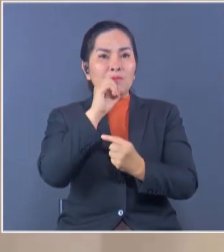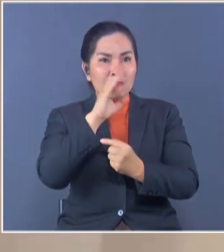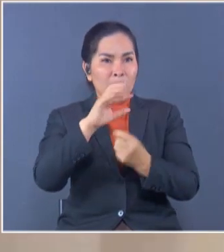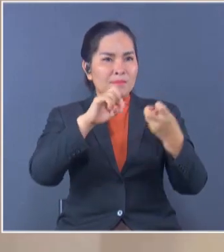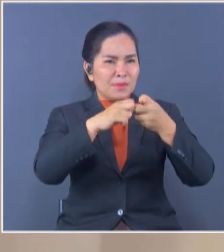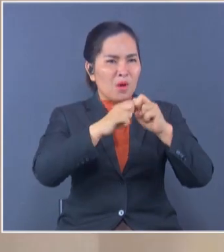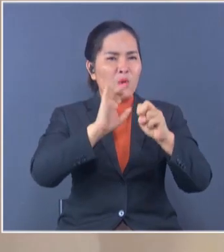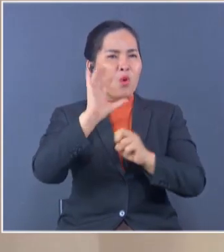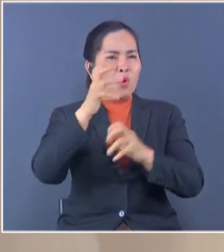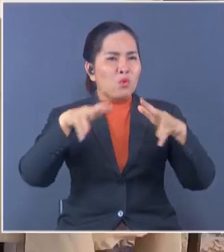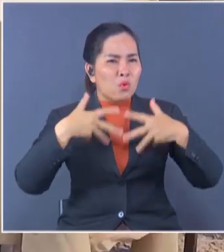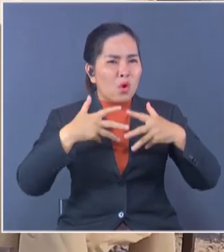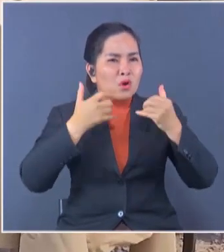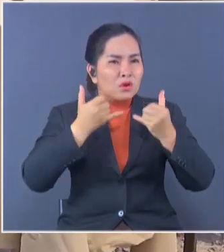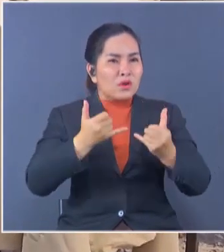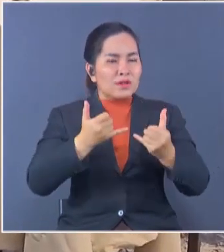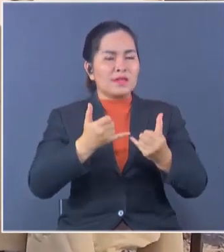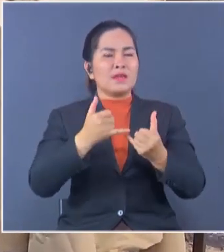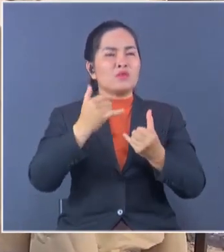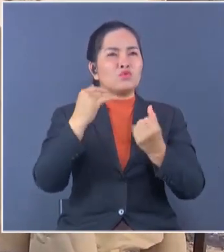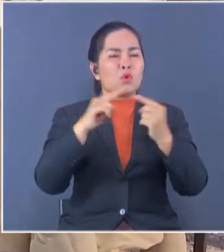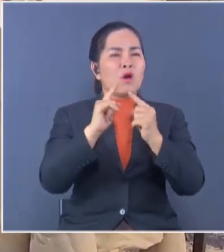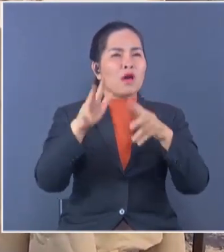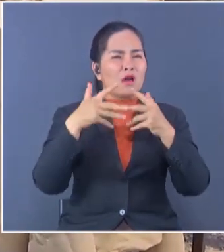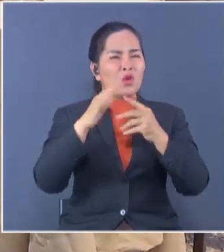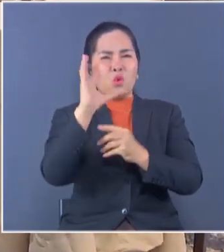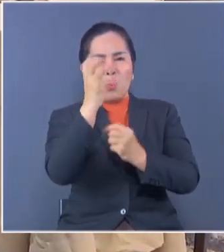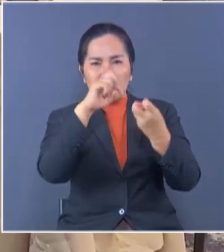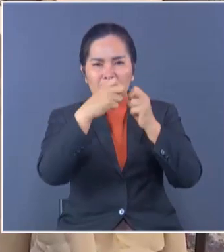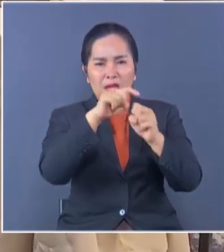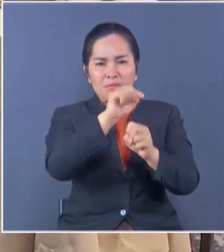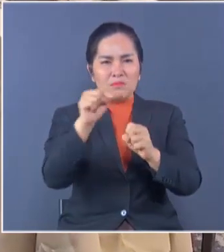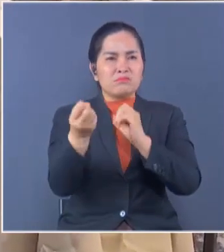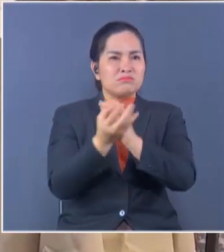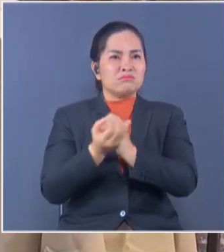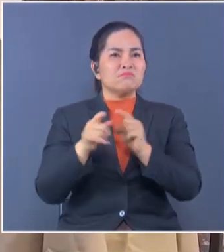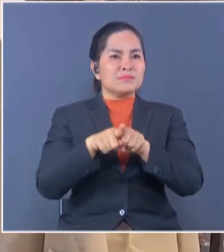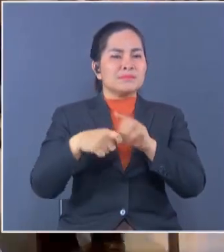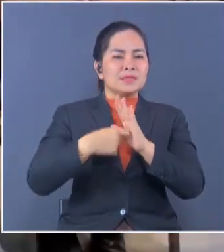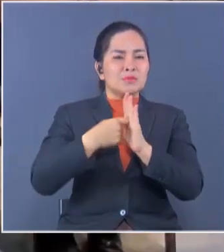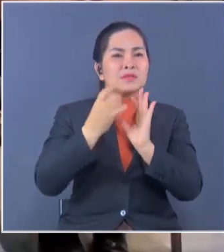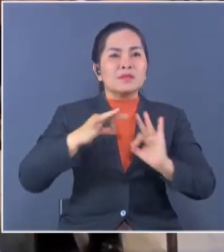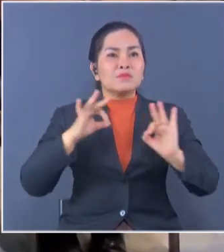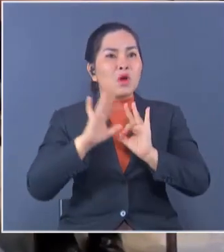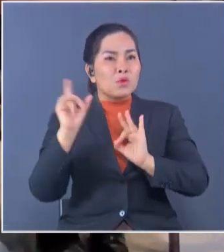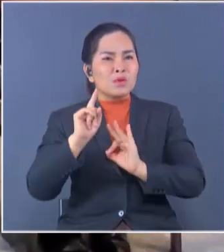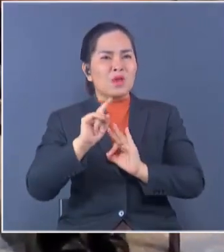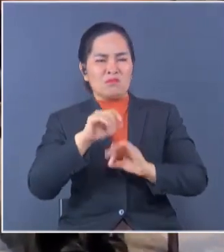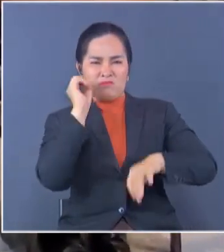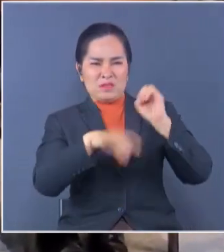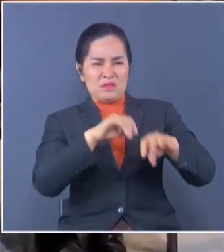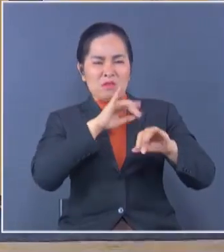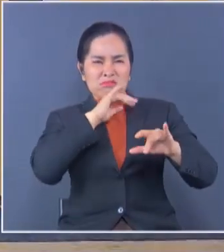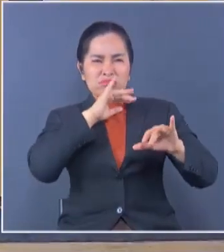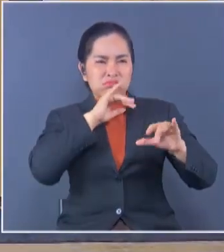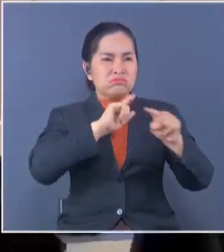จากปัญหาโลกร้อนและการเปลี่ยนแปลงของสภาพภูมิอากาศที่ทั่วโลกต้องเผชิญสาเหตุสำคัญมาจากกองขยะมูลฝอย